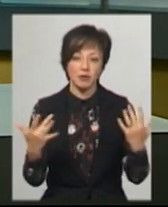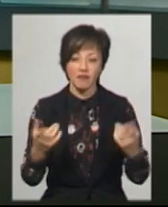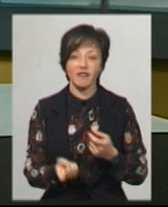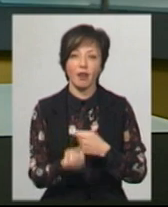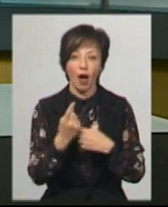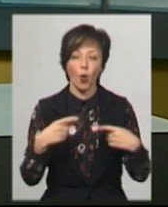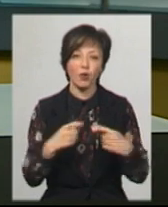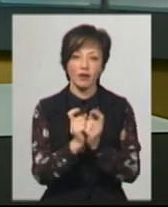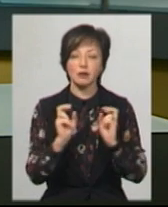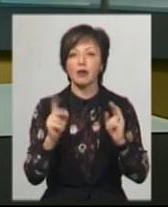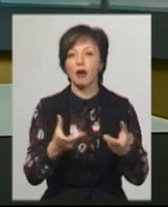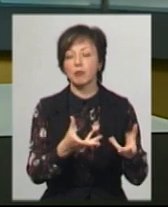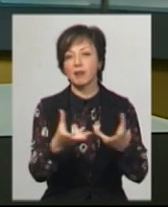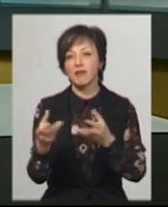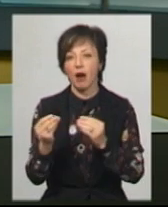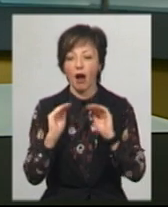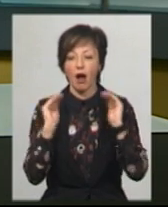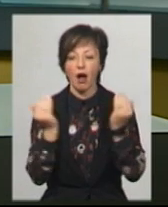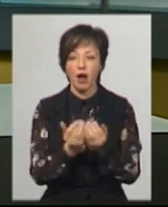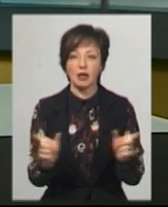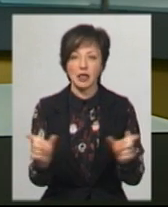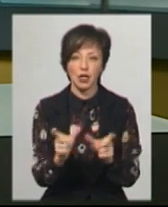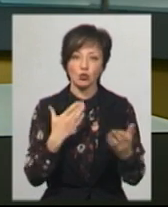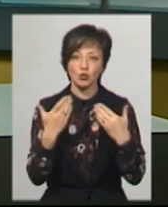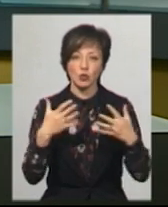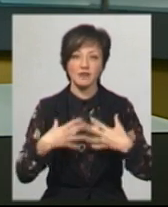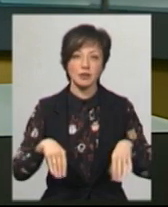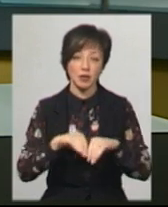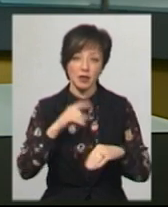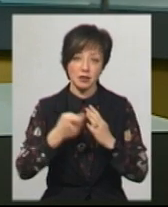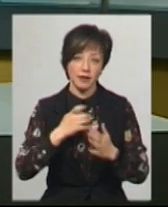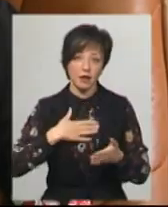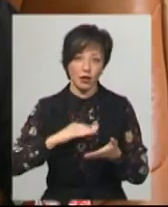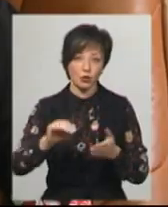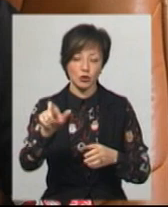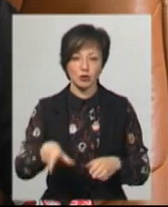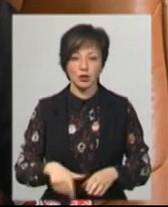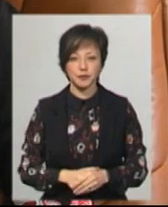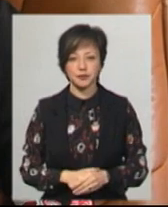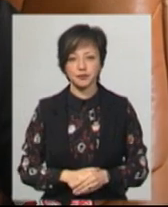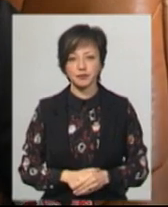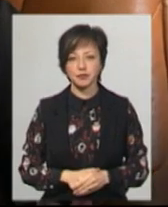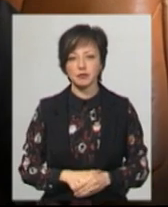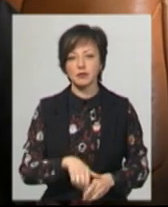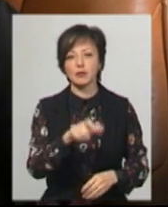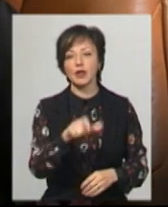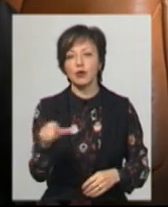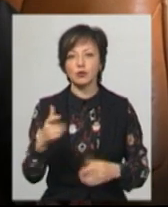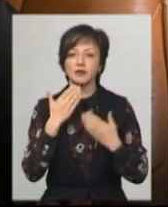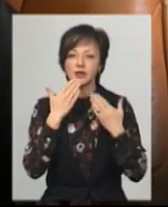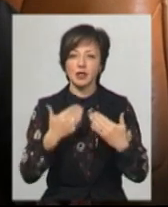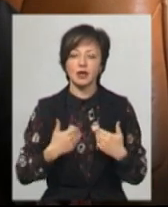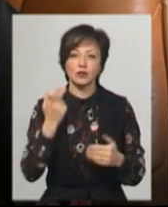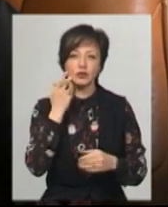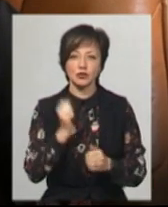конфлікти. Як впливає карантин на стосунки у сім'ї, дізнавався Андрій Гуменний. Люди звертаються найчастіше з питаннями